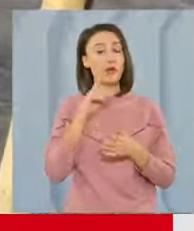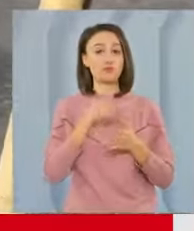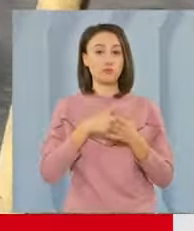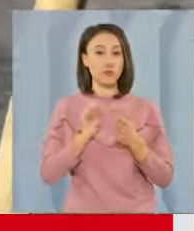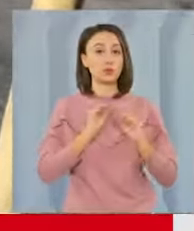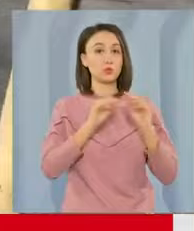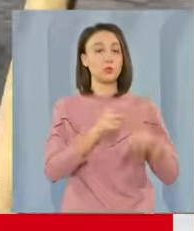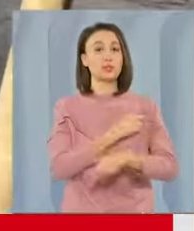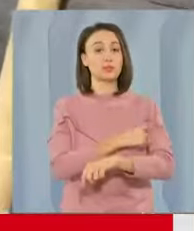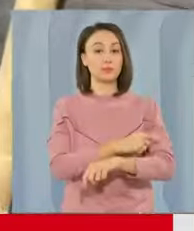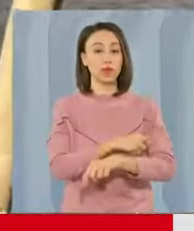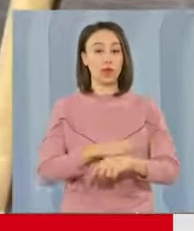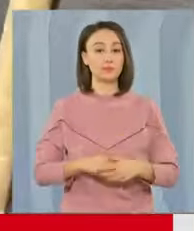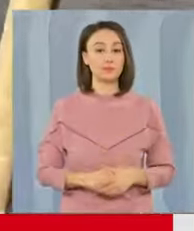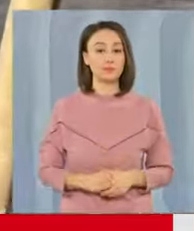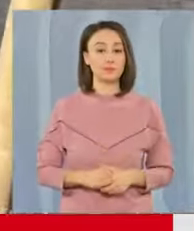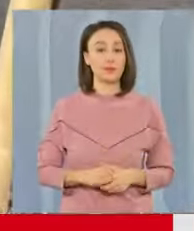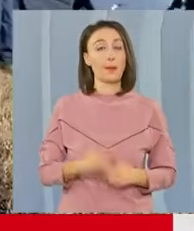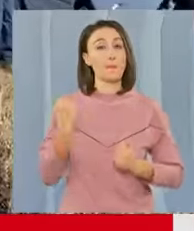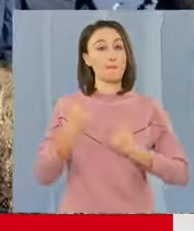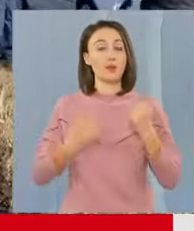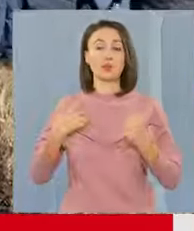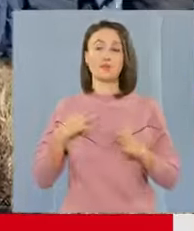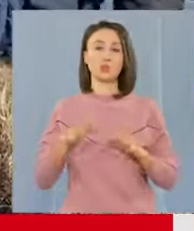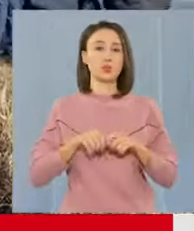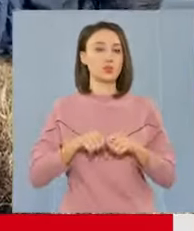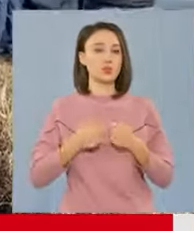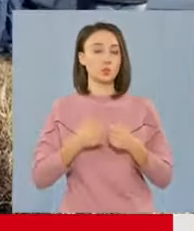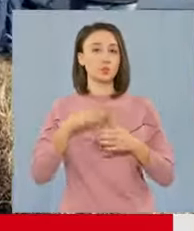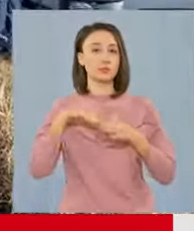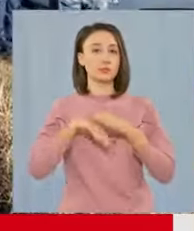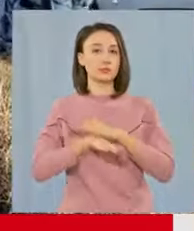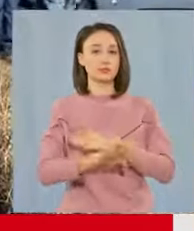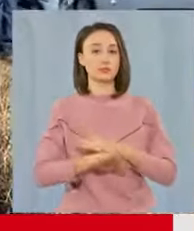a refuzat să fie transportat la spital. Autoturismul a fost aproape complet scufundat.